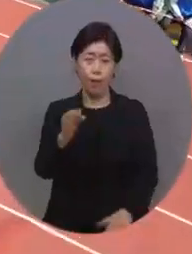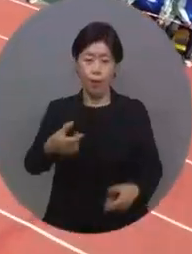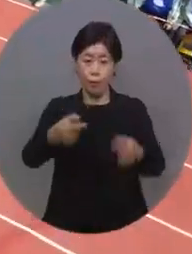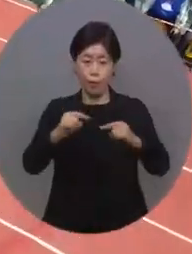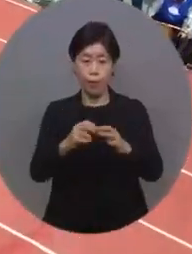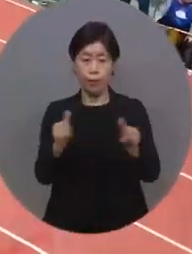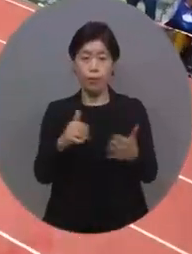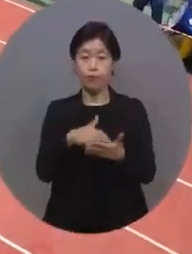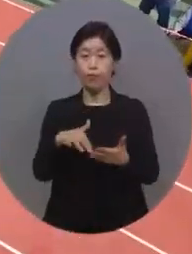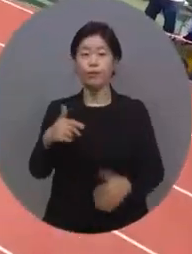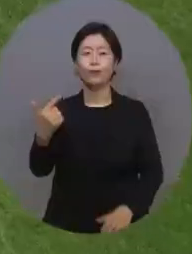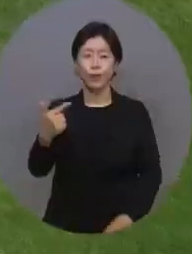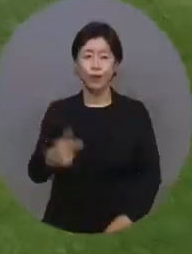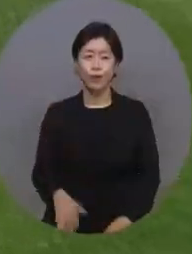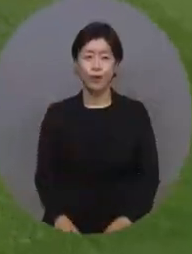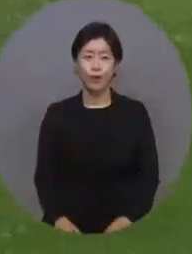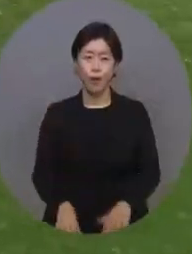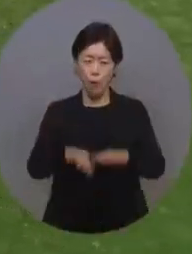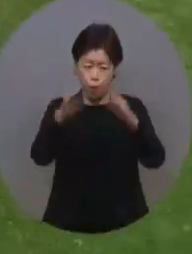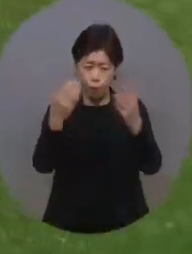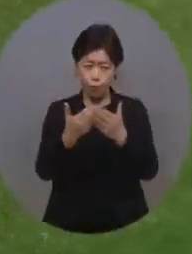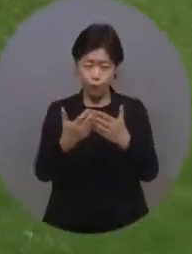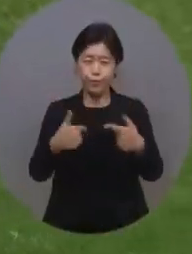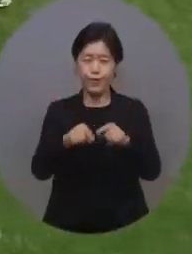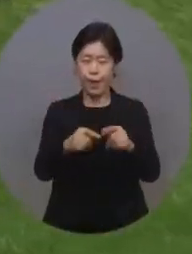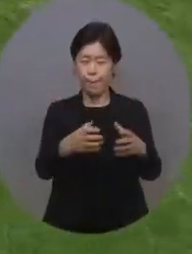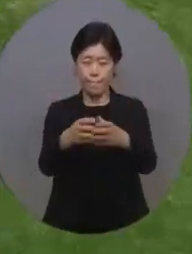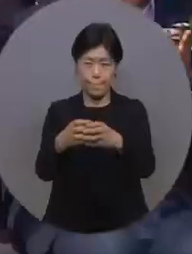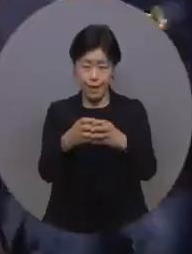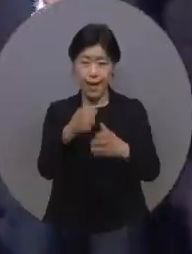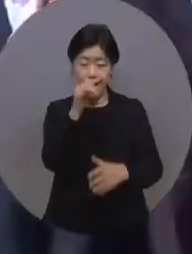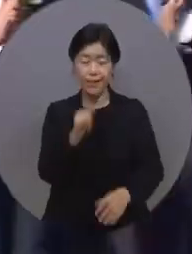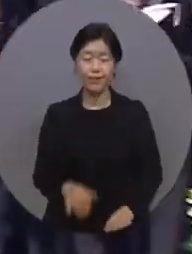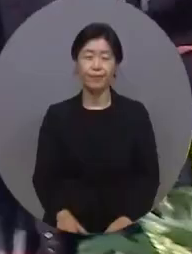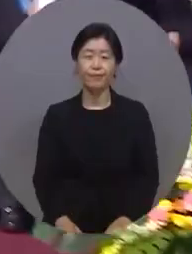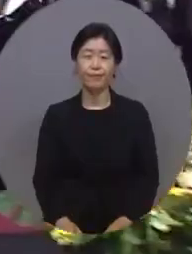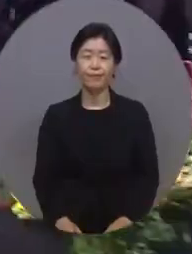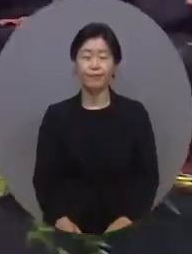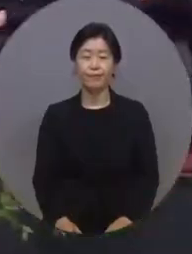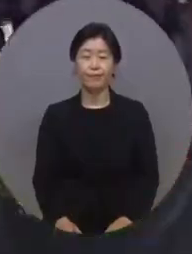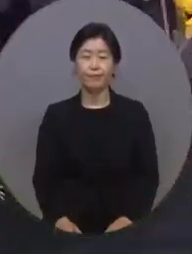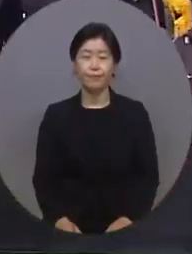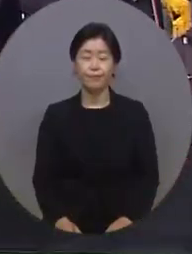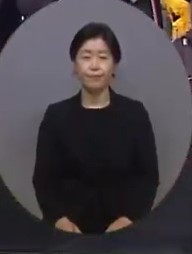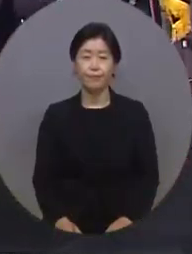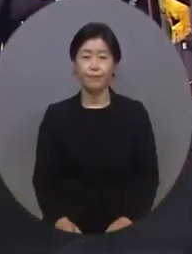장애인과 비장애인이 화합하는 시간이 마련됐습니다. 복지TV 뉴스 박순용입니다.